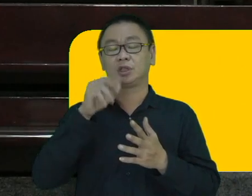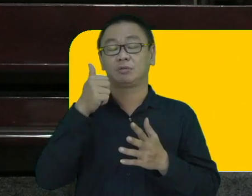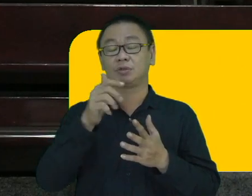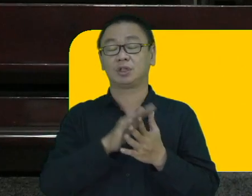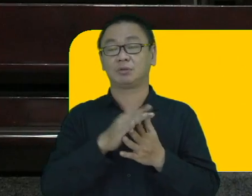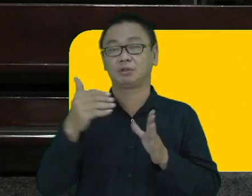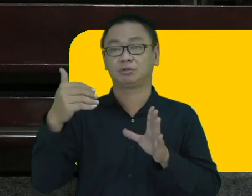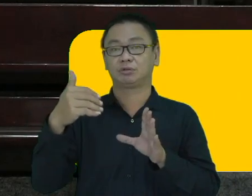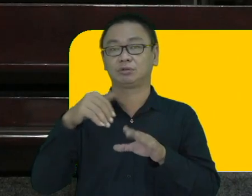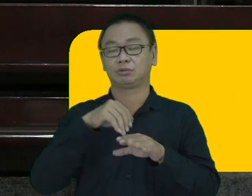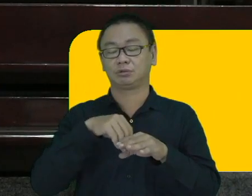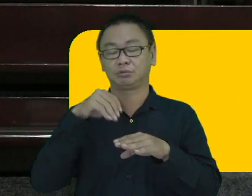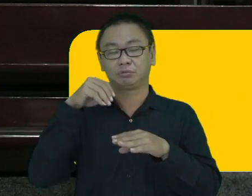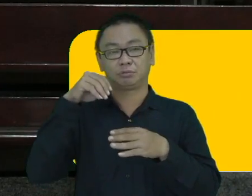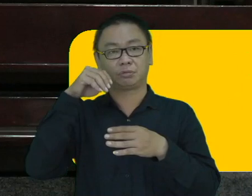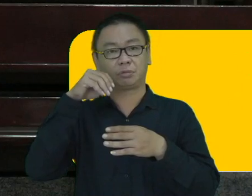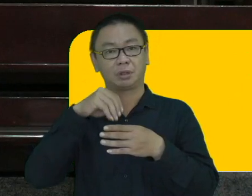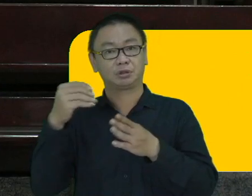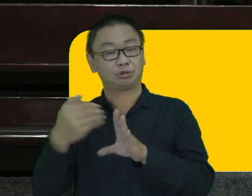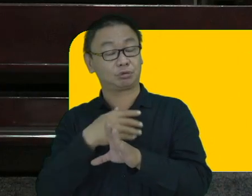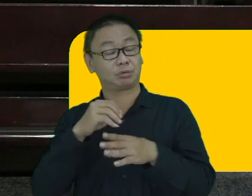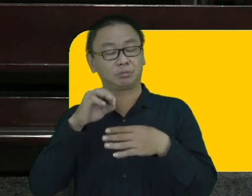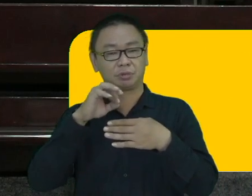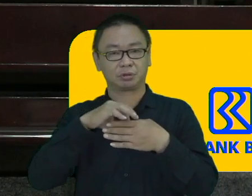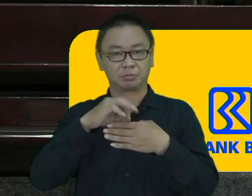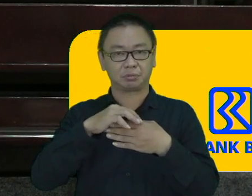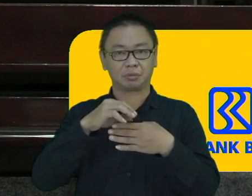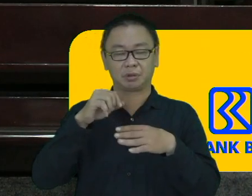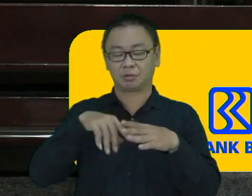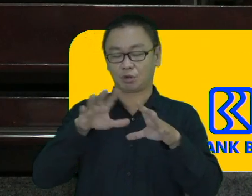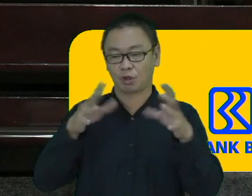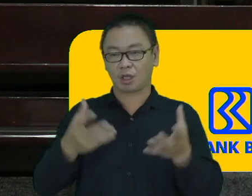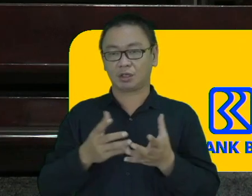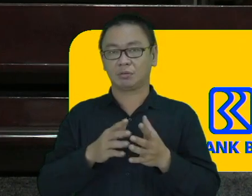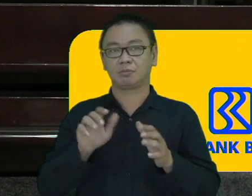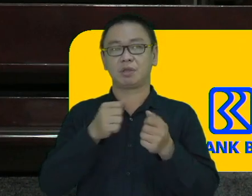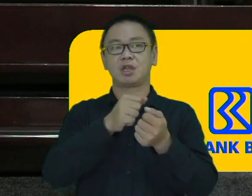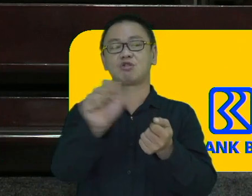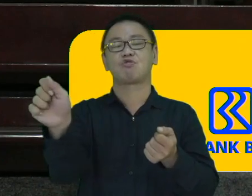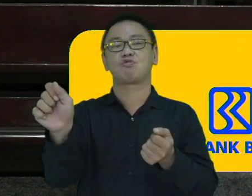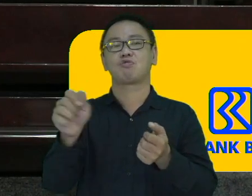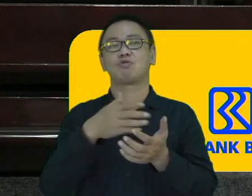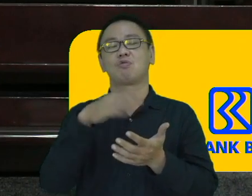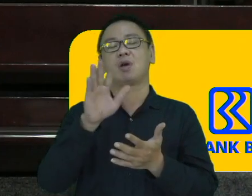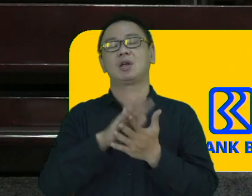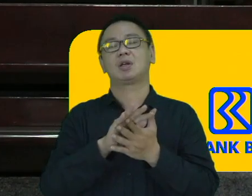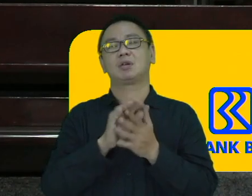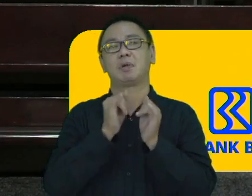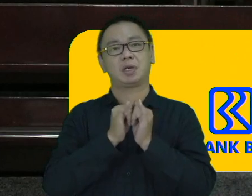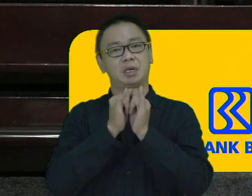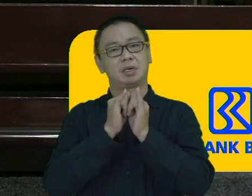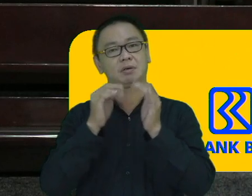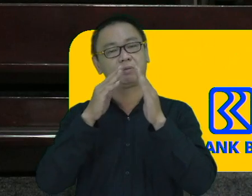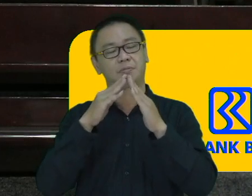dalam kotak persembahan yang disediakan di pintu-pintu keluar ruang ibadah dan di kantor tata usaha